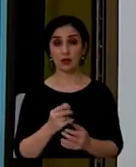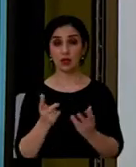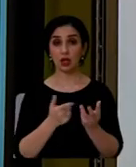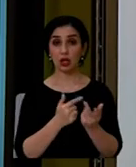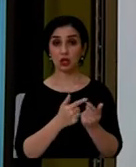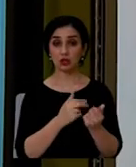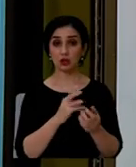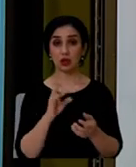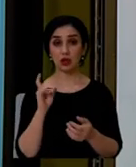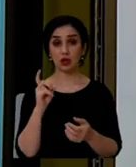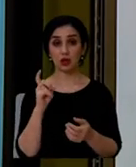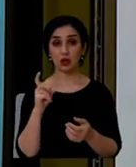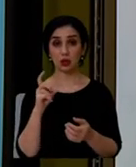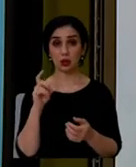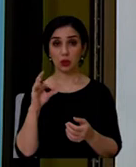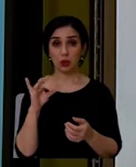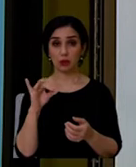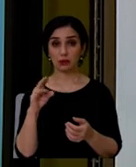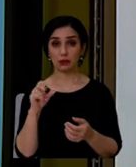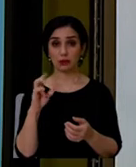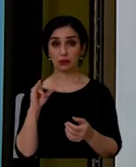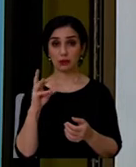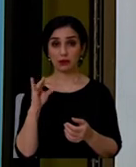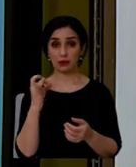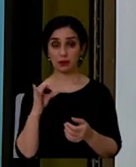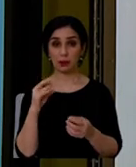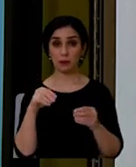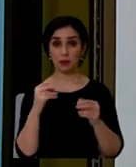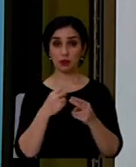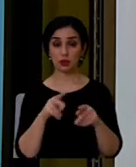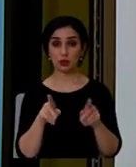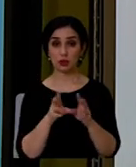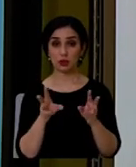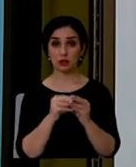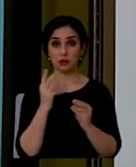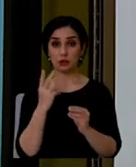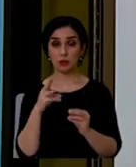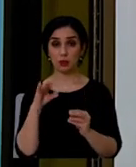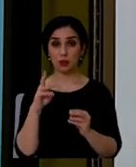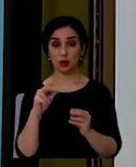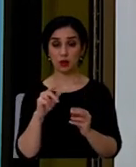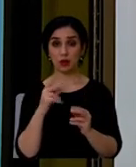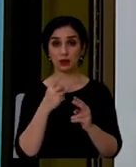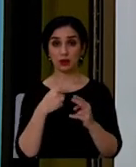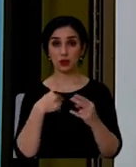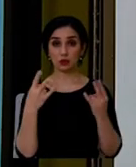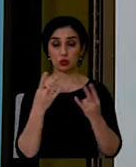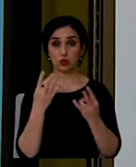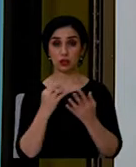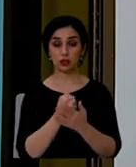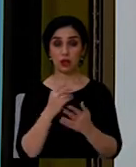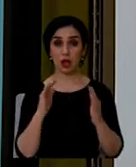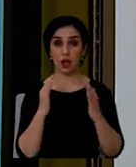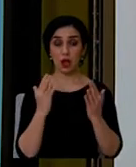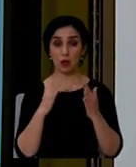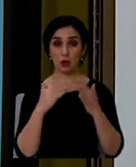количество хлорида натрия, это и есть поваренная соль, 2 моль. Нам нужно найти